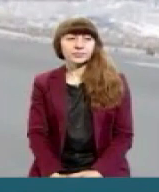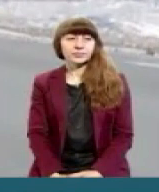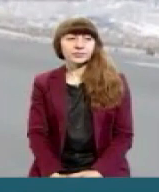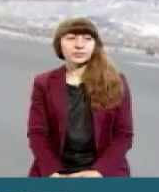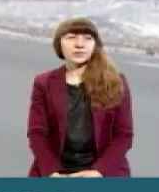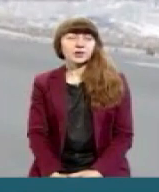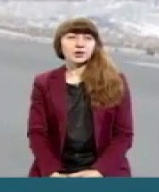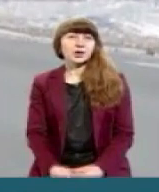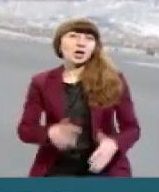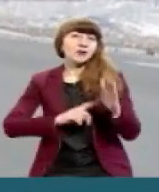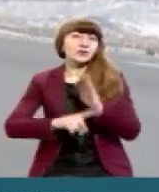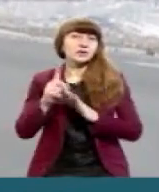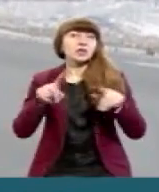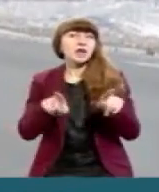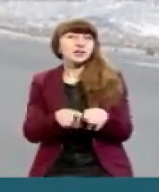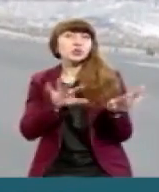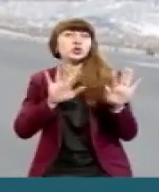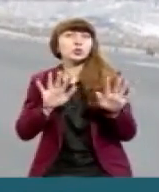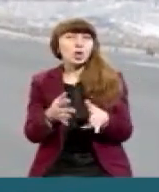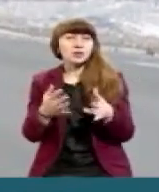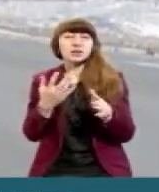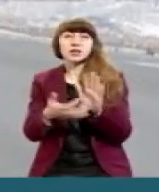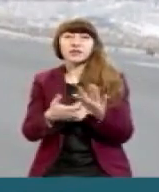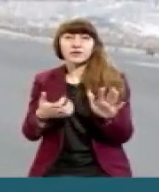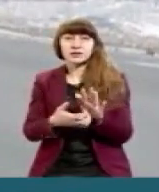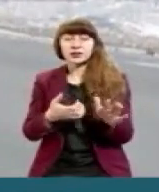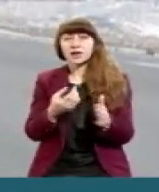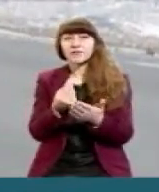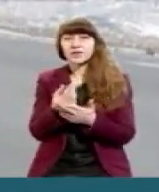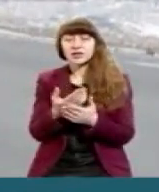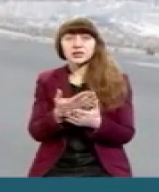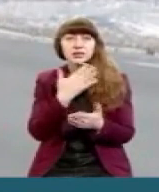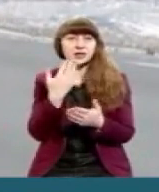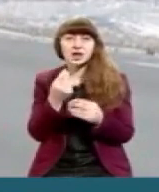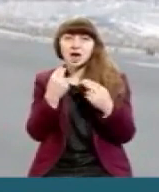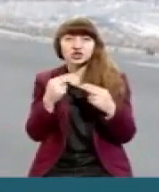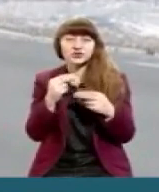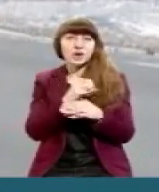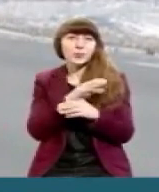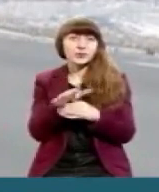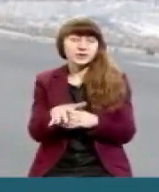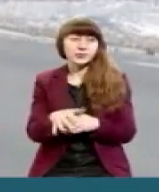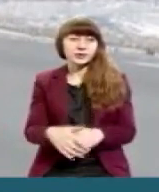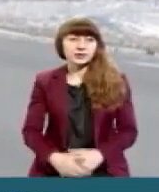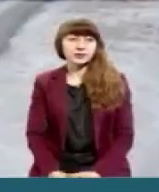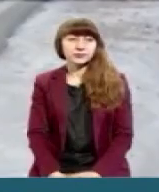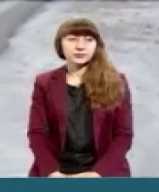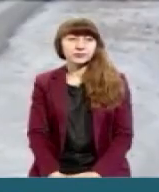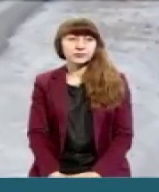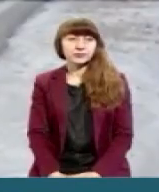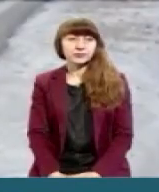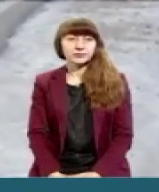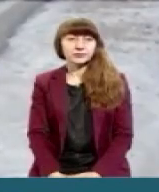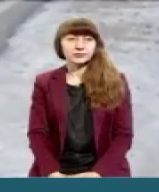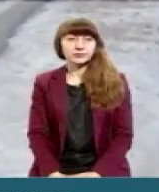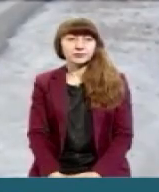орын алуы қаржыландырудың жеткіліксіздігімен, қызмет көрсететін ұйымдардың мамандандырылған жол техникасының нашар қамтамасыз етілуі